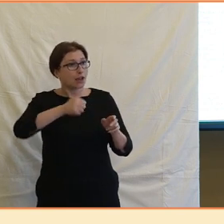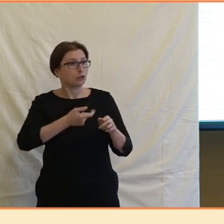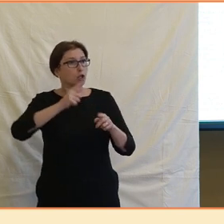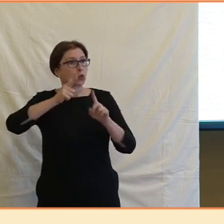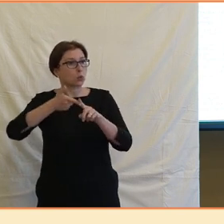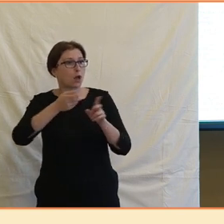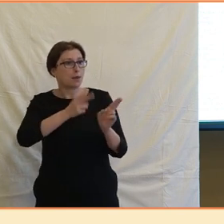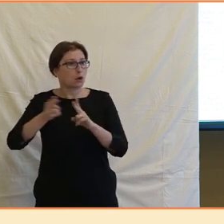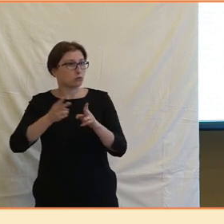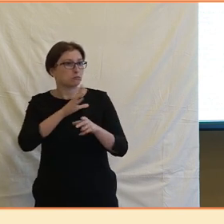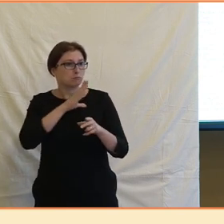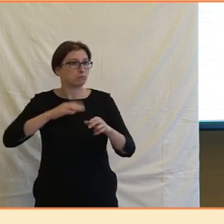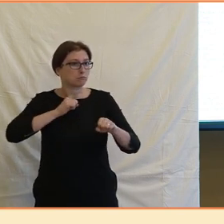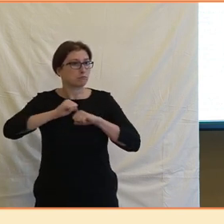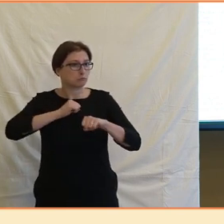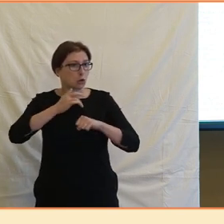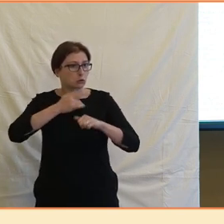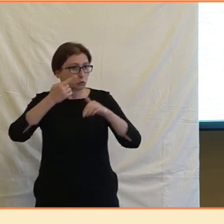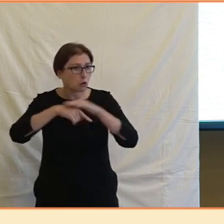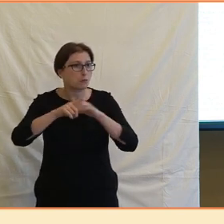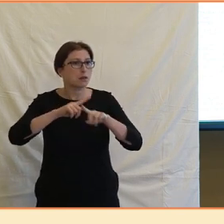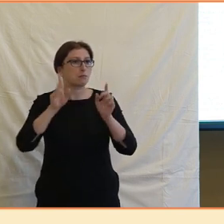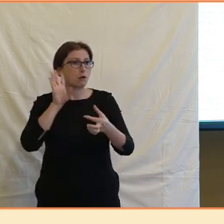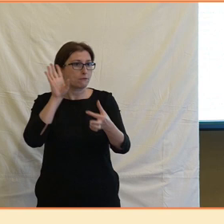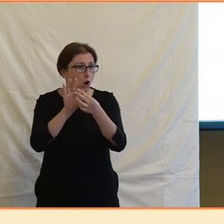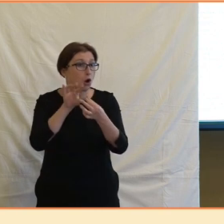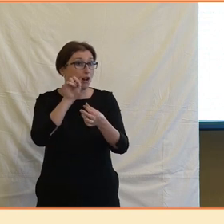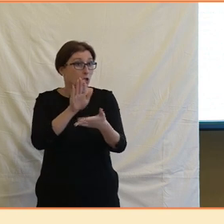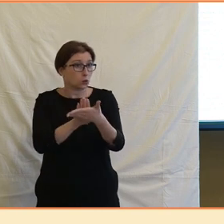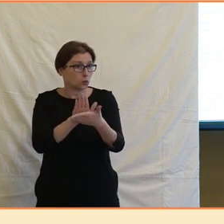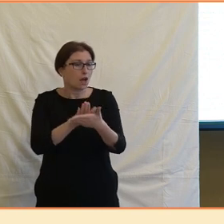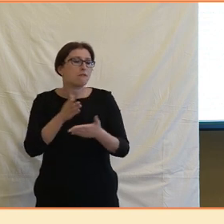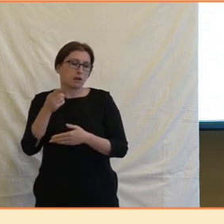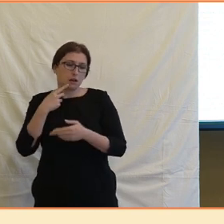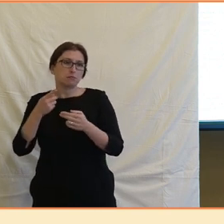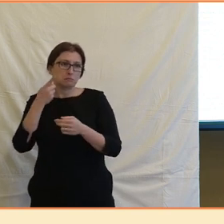necelá polovina napříč tím spektrem, která s tímto souhlasila.